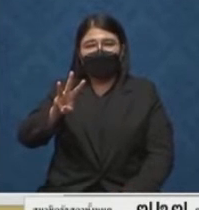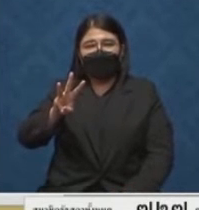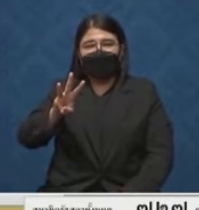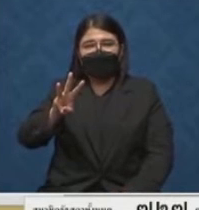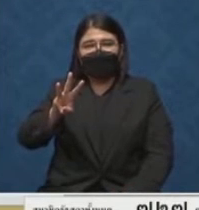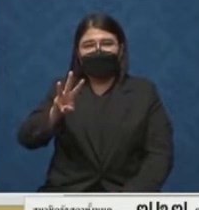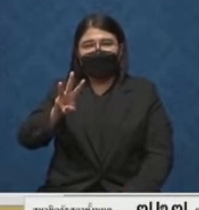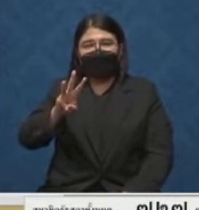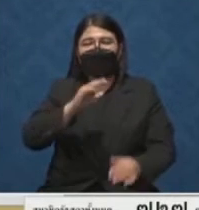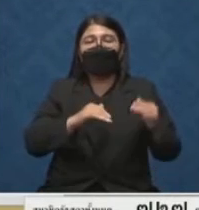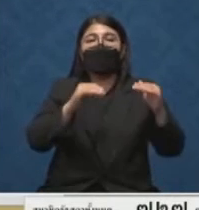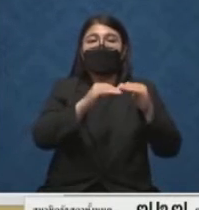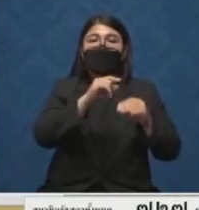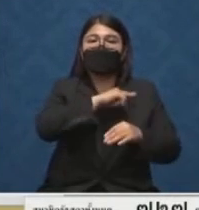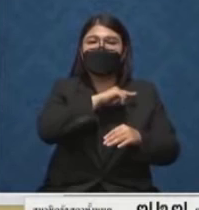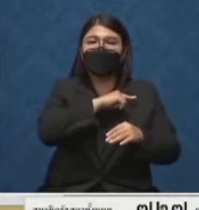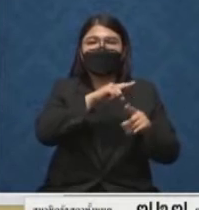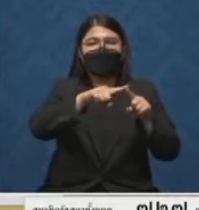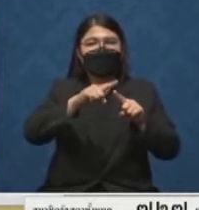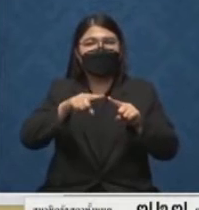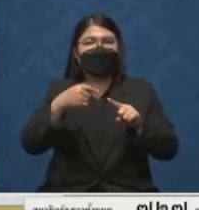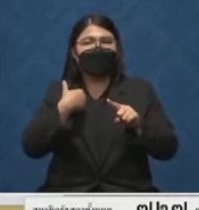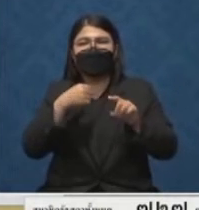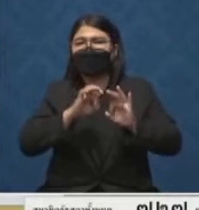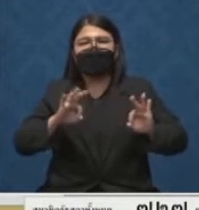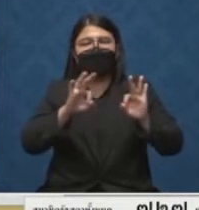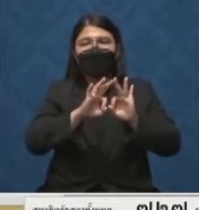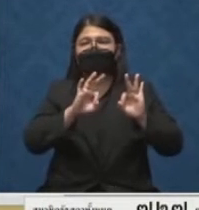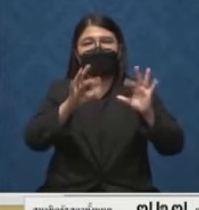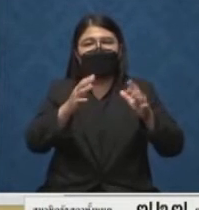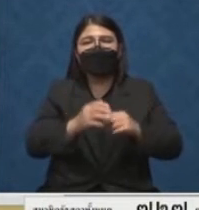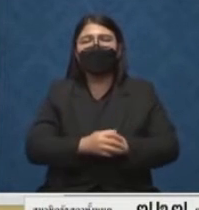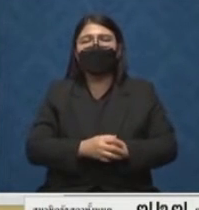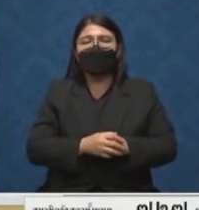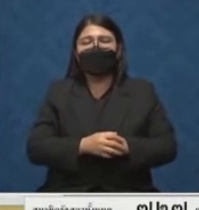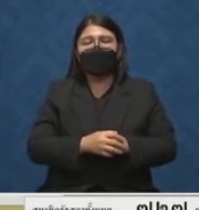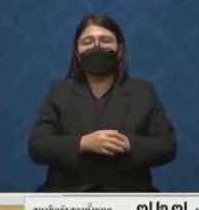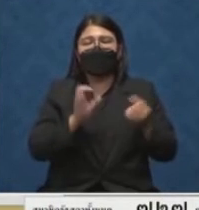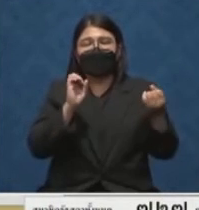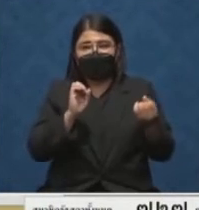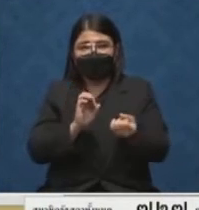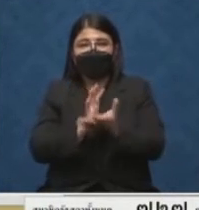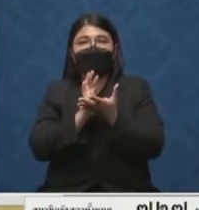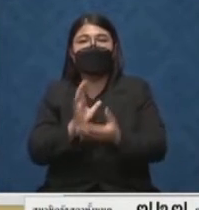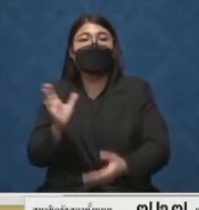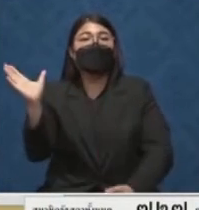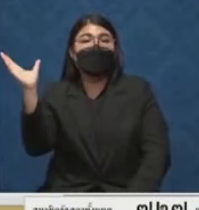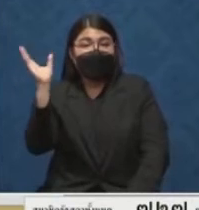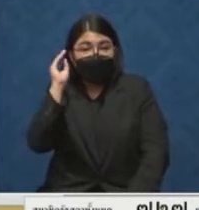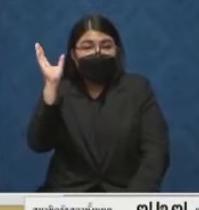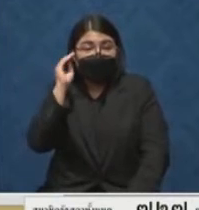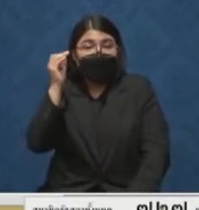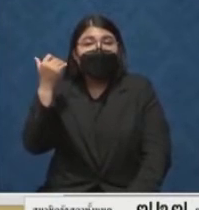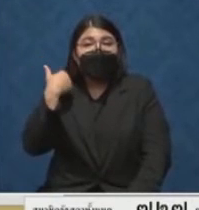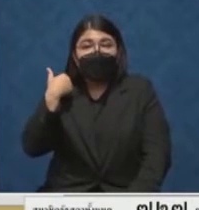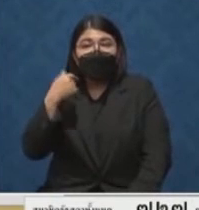วามชอบทำในหนาที่เลยอำนาจโดยไม่จำเป็น สร้างคามเสียหายโดยไมจำเป็ซึ่งผลทตามมา ท่านกได้ยินได้ฟังอยู่แล้วในสภ